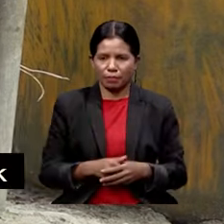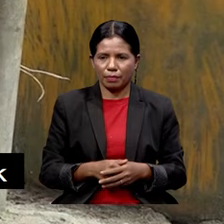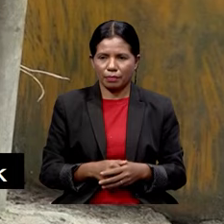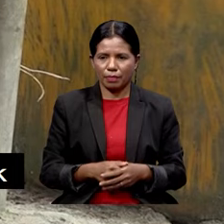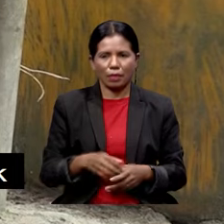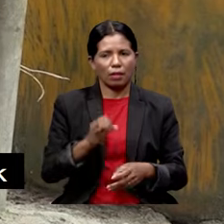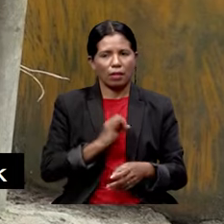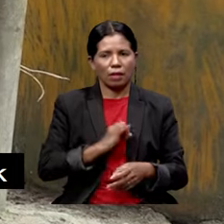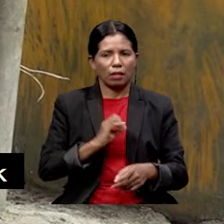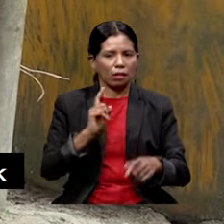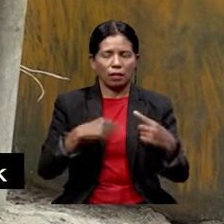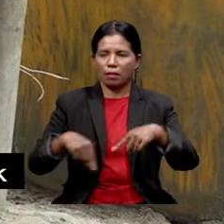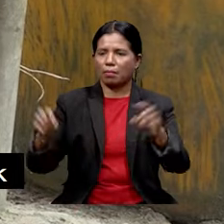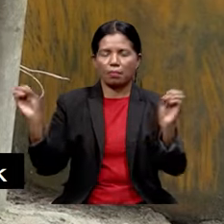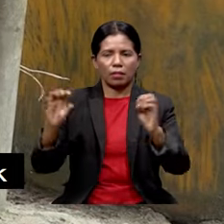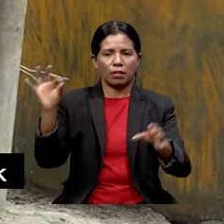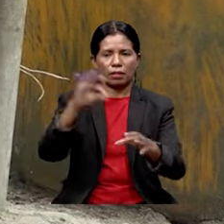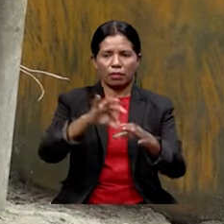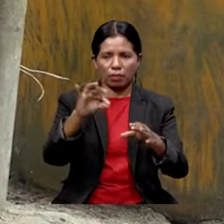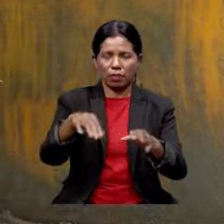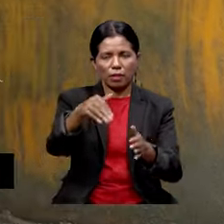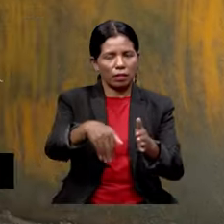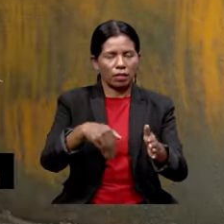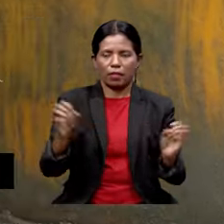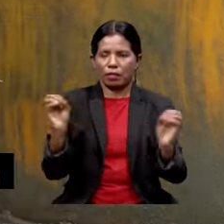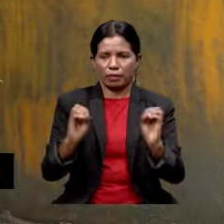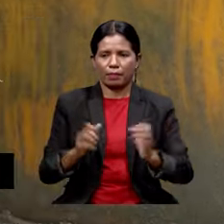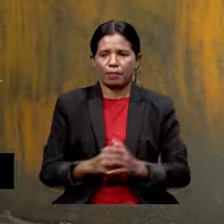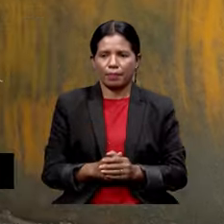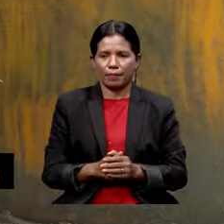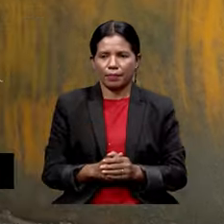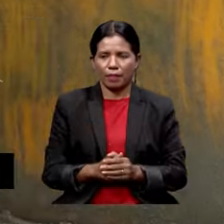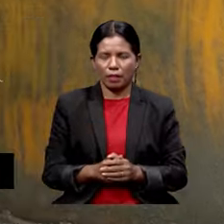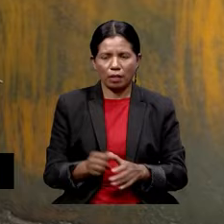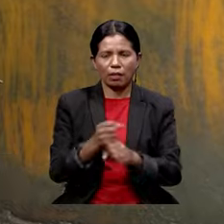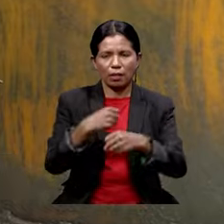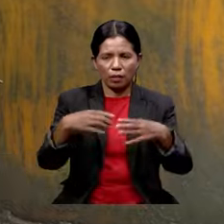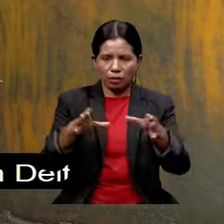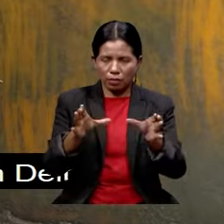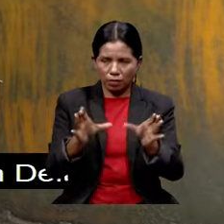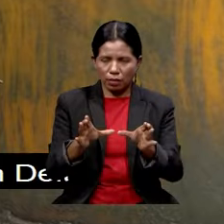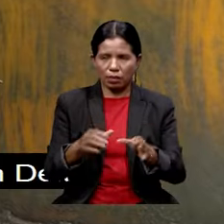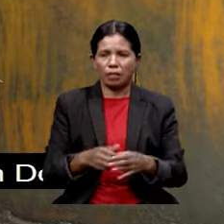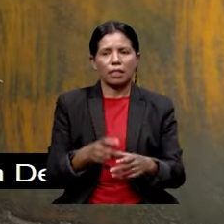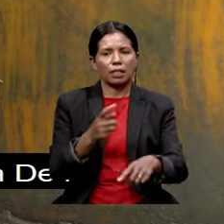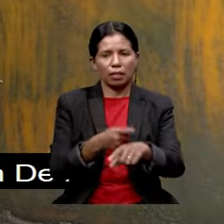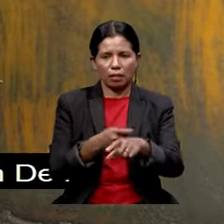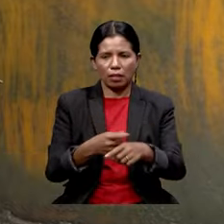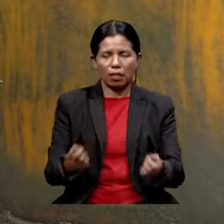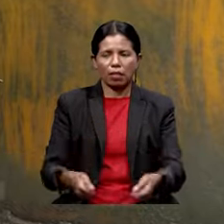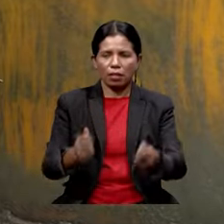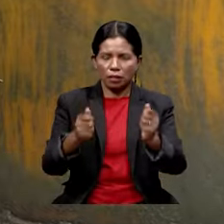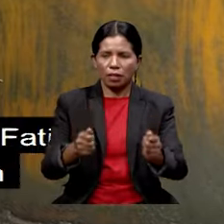na kahi la pala mara na kahi e pela e ne ne ne wati la fane wan niru e wati